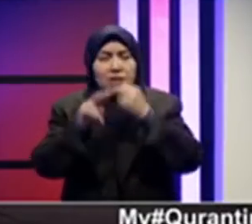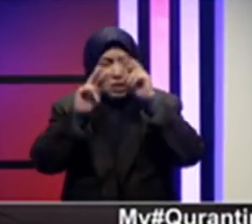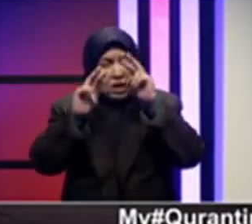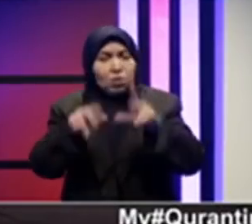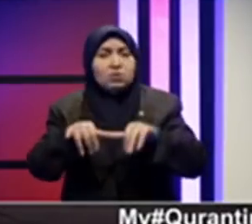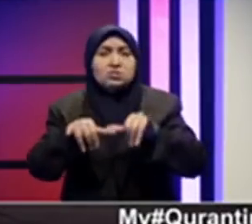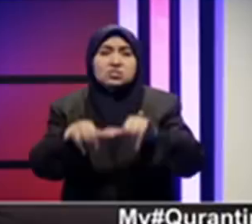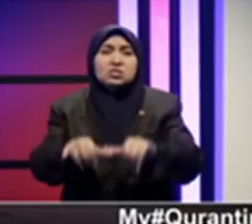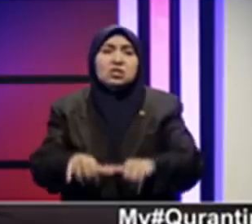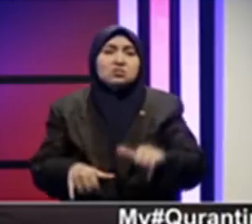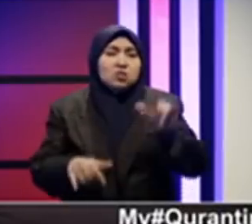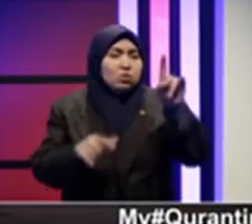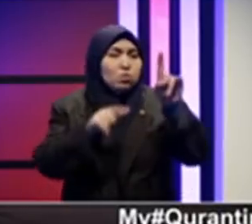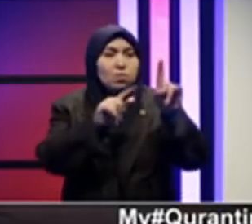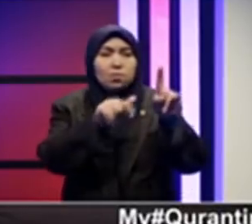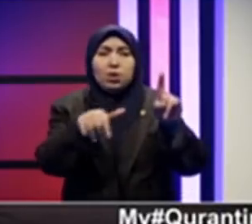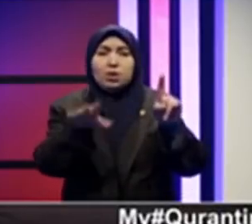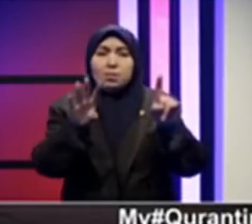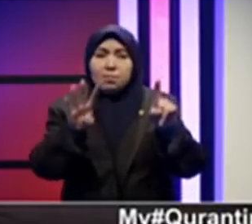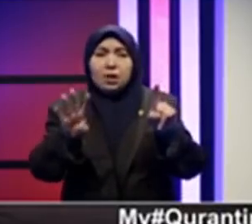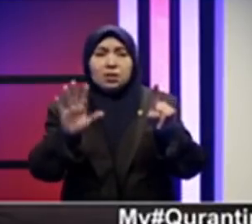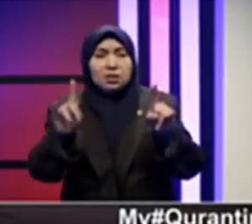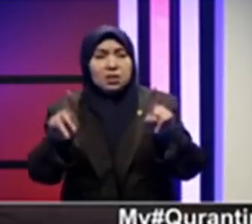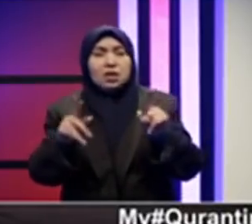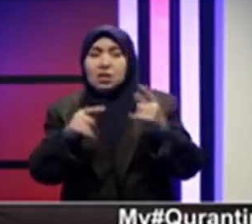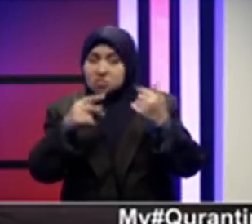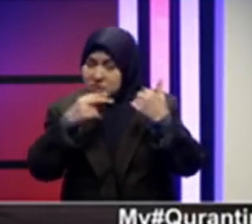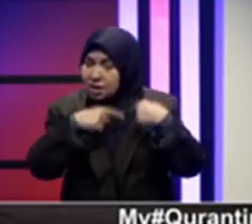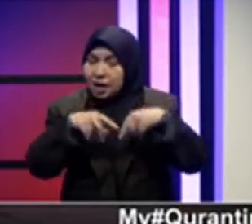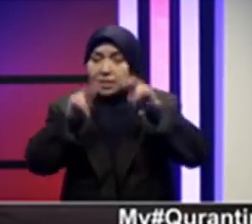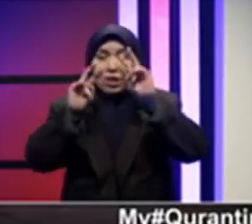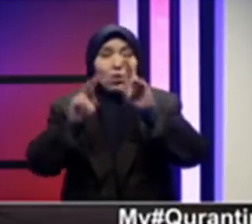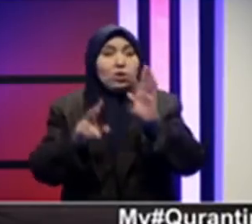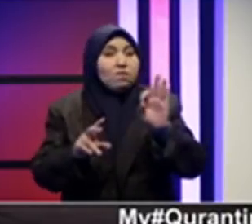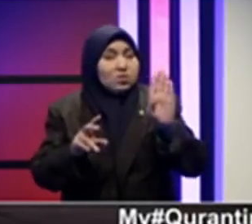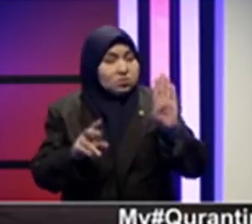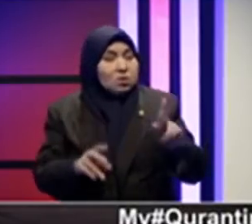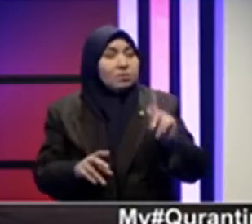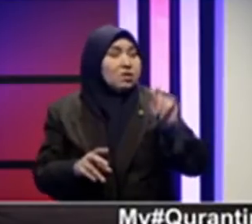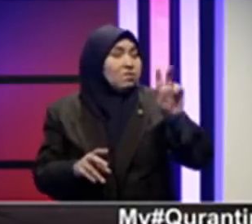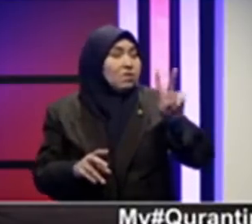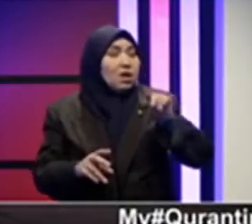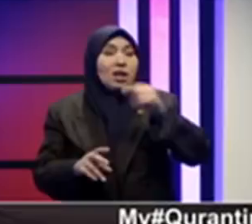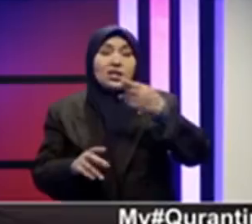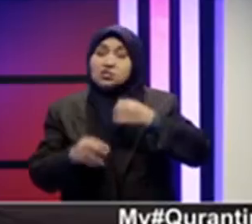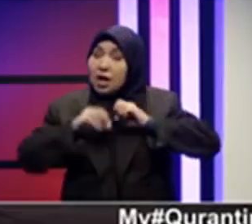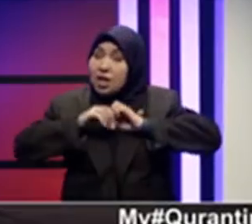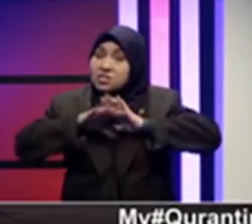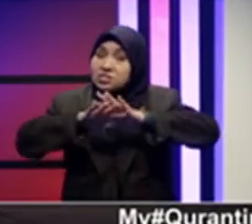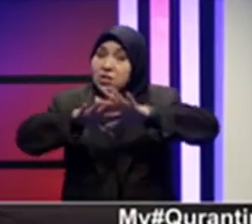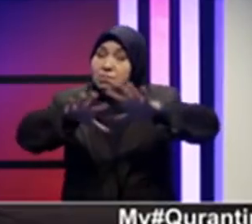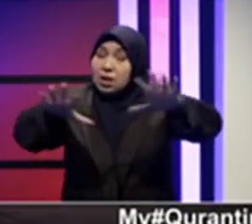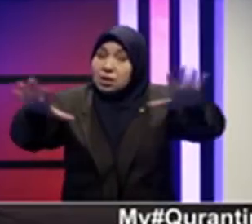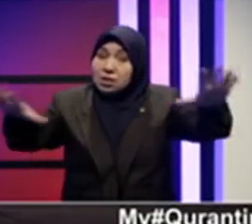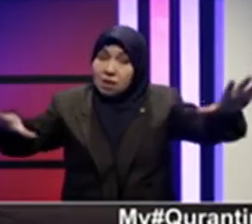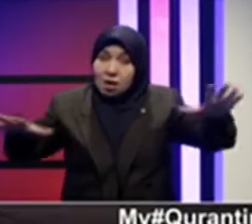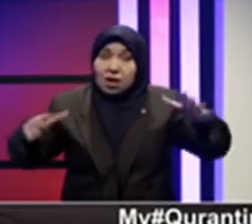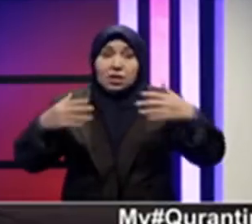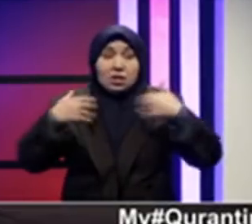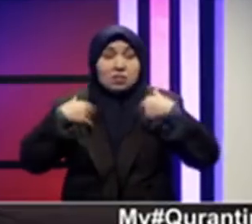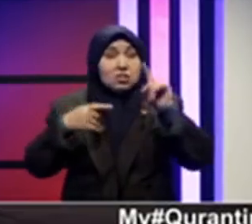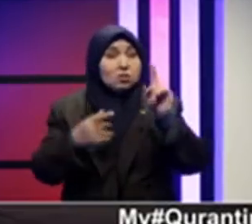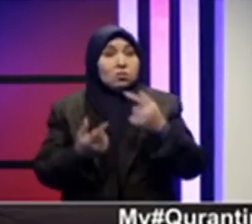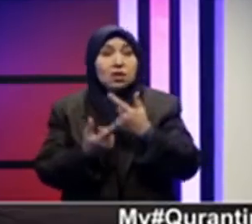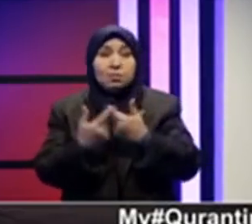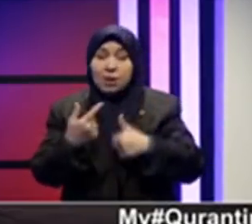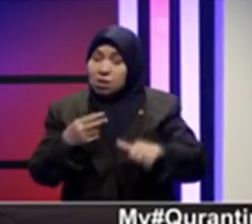lagi 1.4 1.5k yang sedang menyaksikan di Facebook TV Al-Hijrah. Kita teruskan sebarkan, mudah-mudahan itu tanda juga salah satu daripada